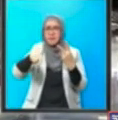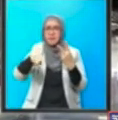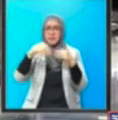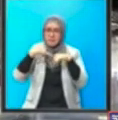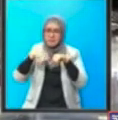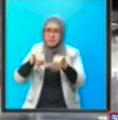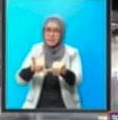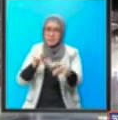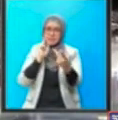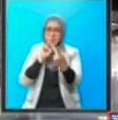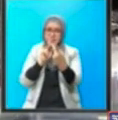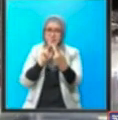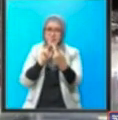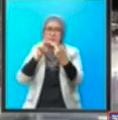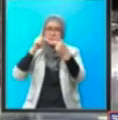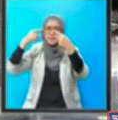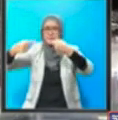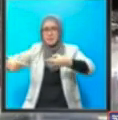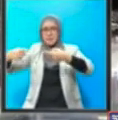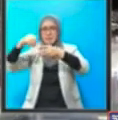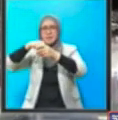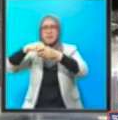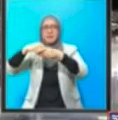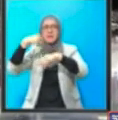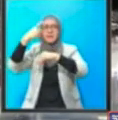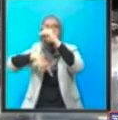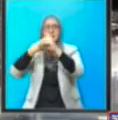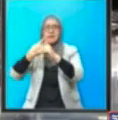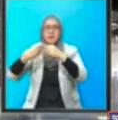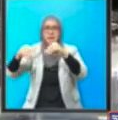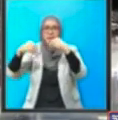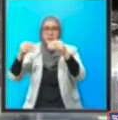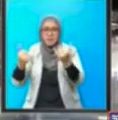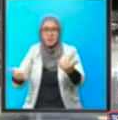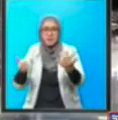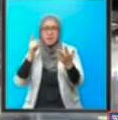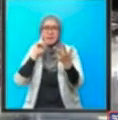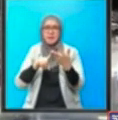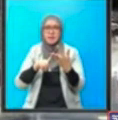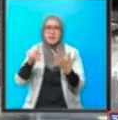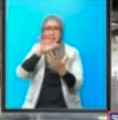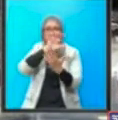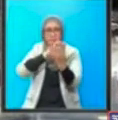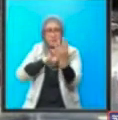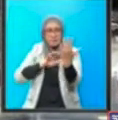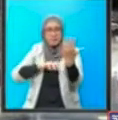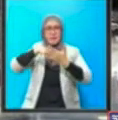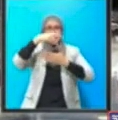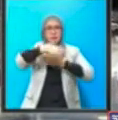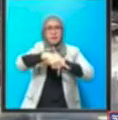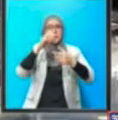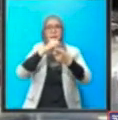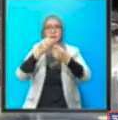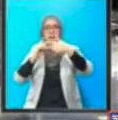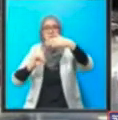irrelevant tak kompetitif dalam dunia Kenapa penguasa sekarang ini maka kita membubarkan okem ataupun rasa di